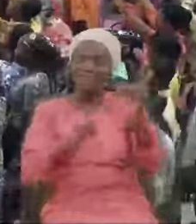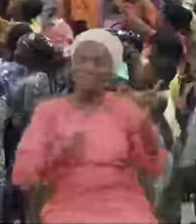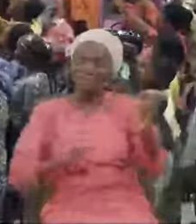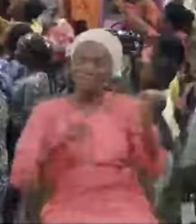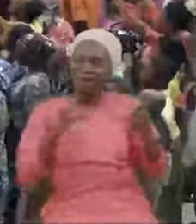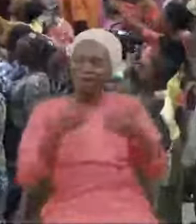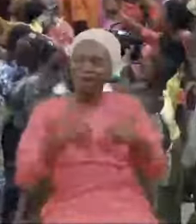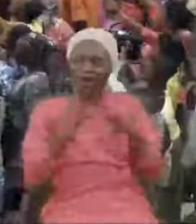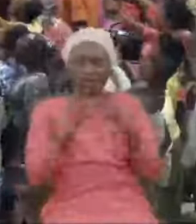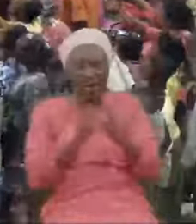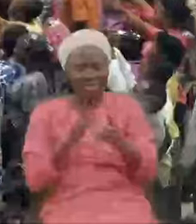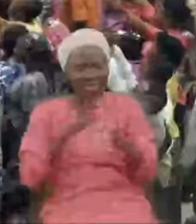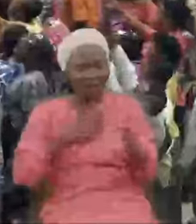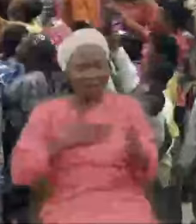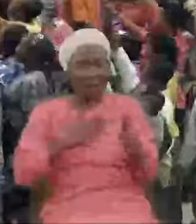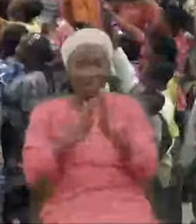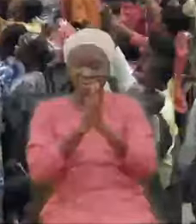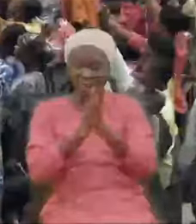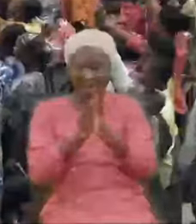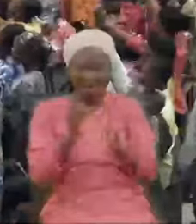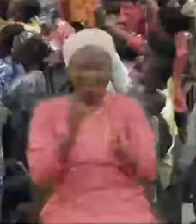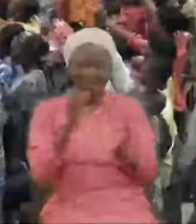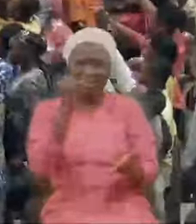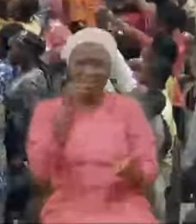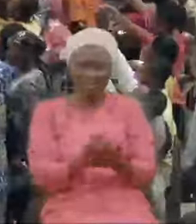que le Seigneur m'a exaucé.